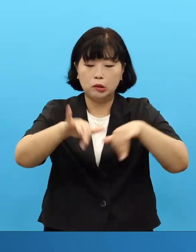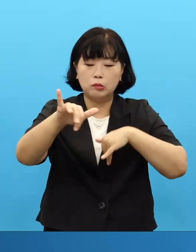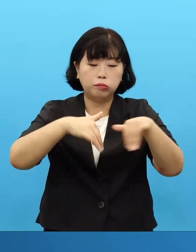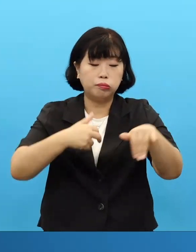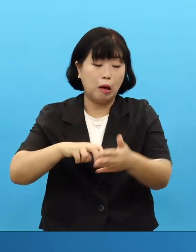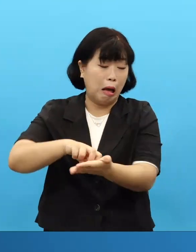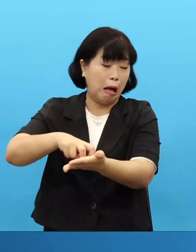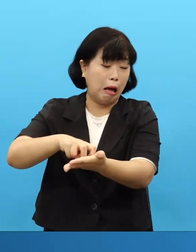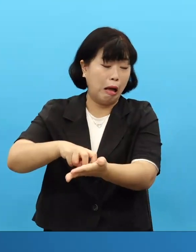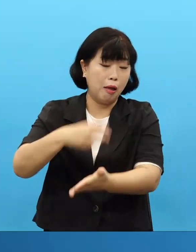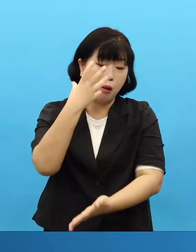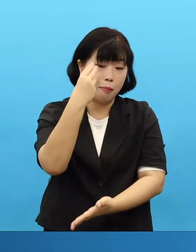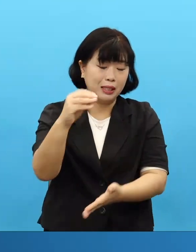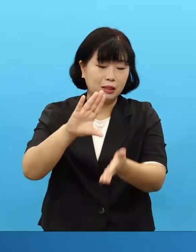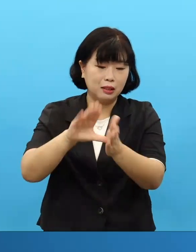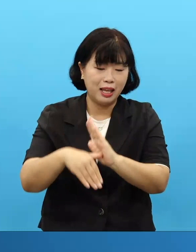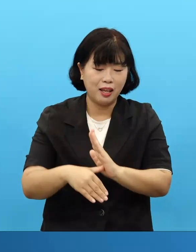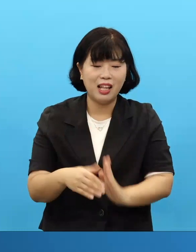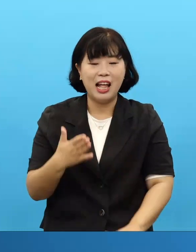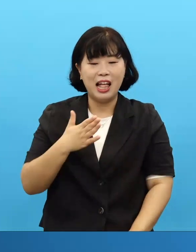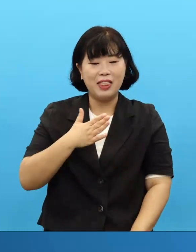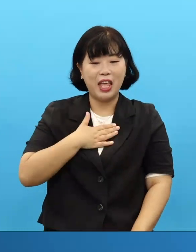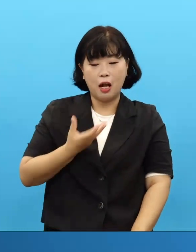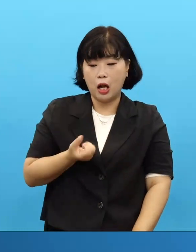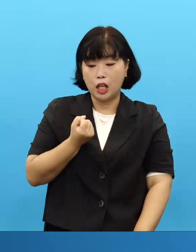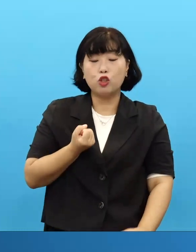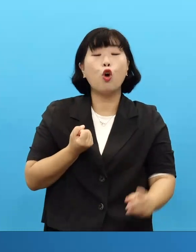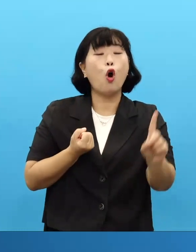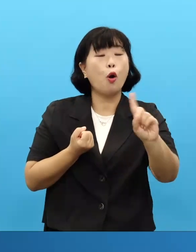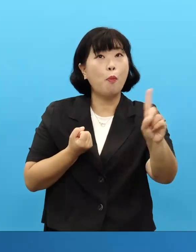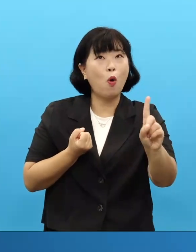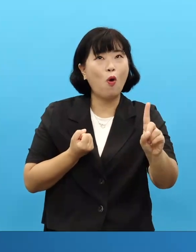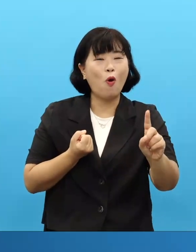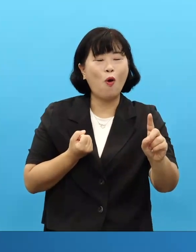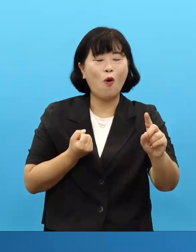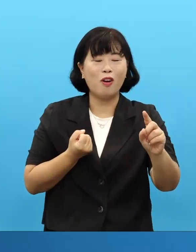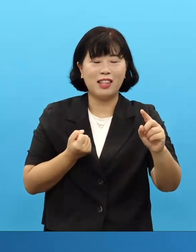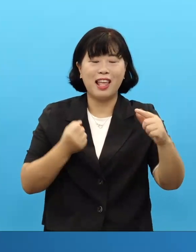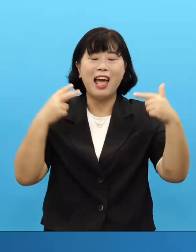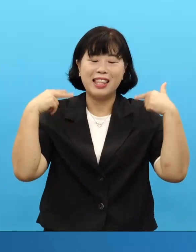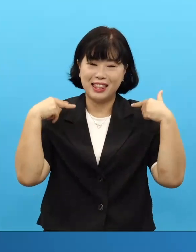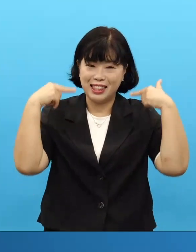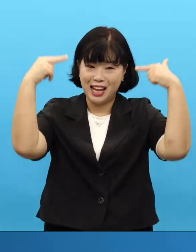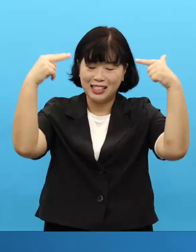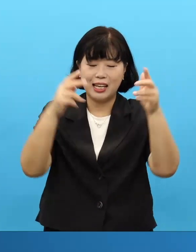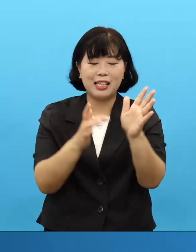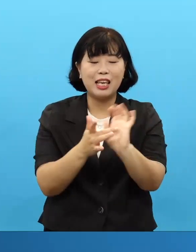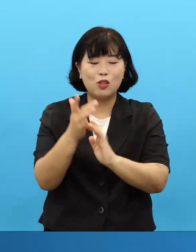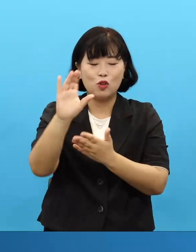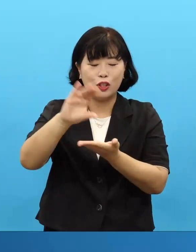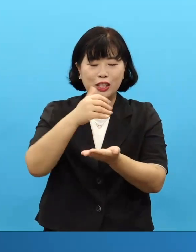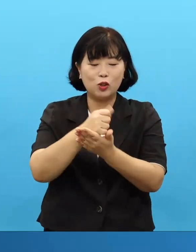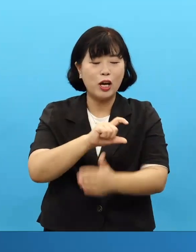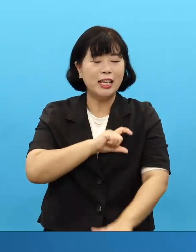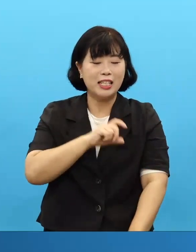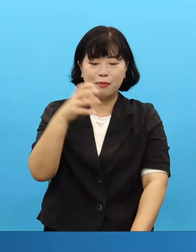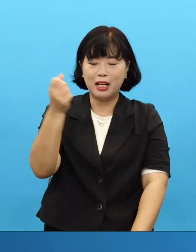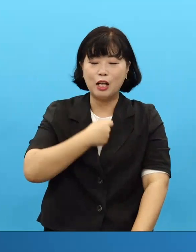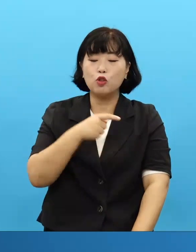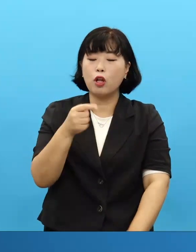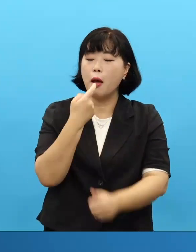"What I have, I give to you in the name of Jesus Christ of Nazareth. Walk." 틀림없이 응답 옵니다. And surely the answer will come. 이걸 믿어야 돼요. You need to believe